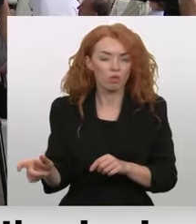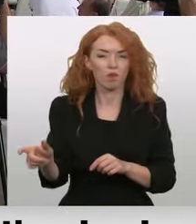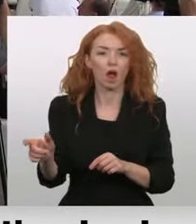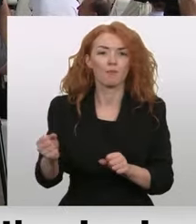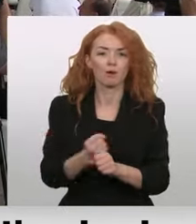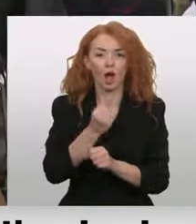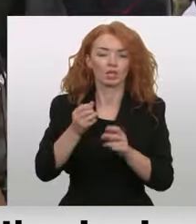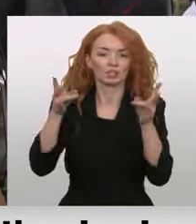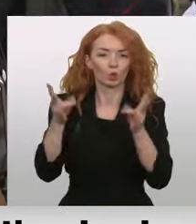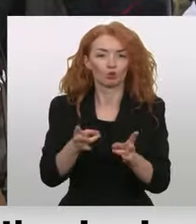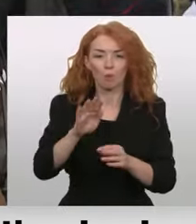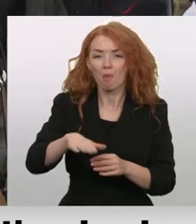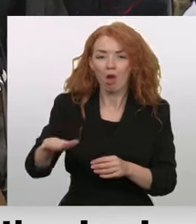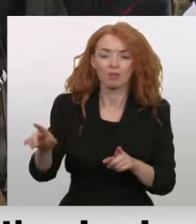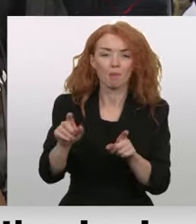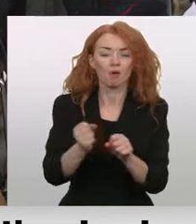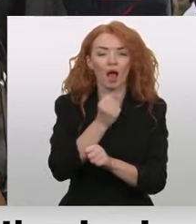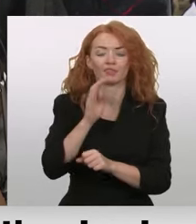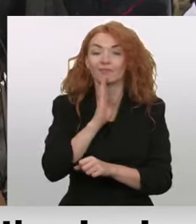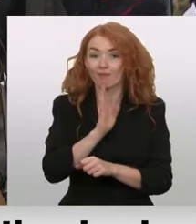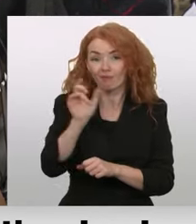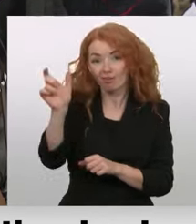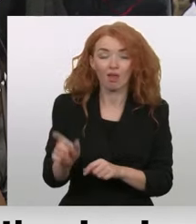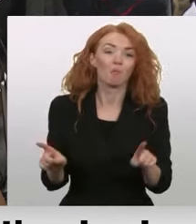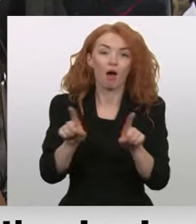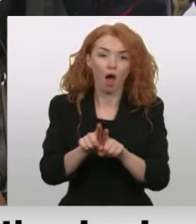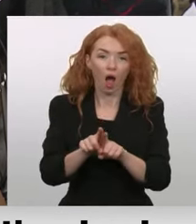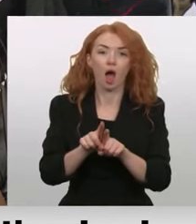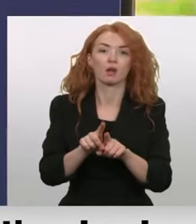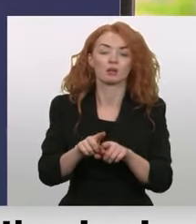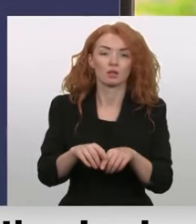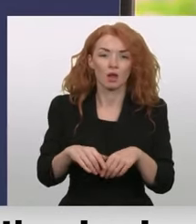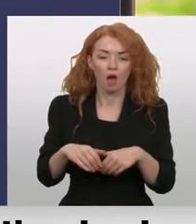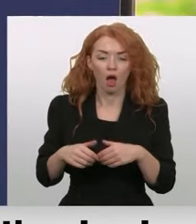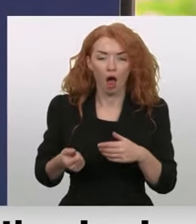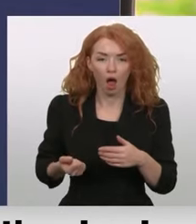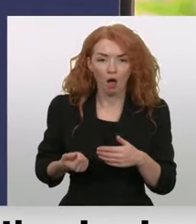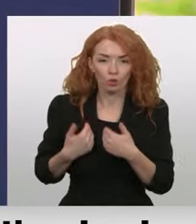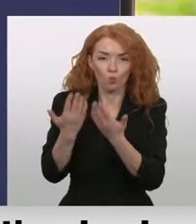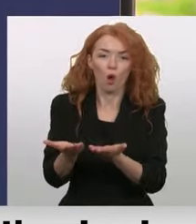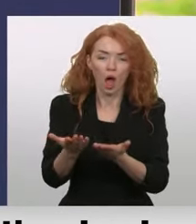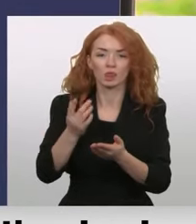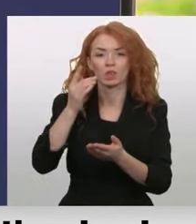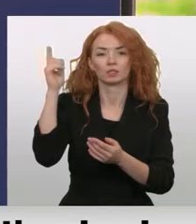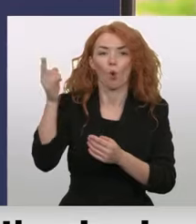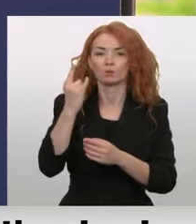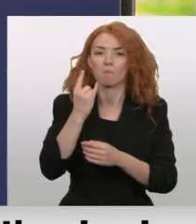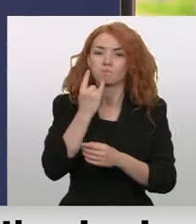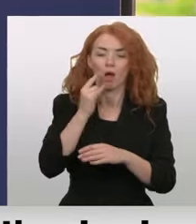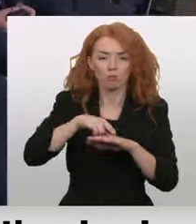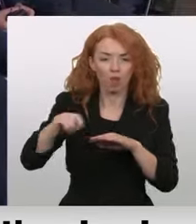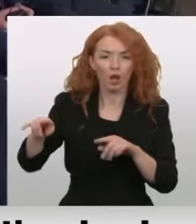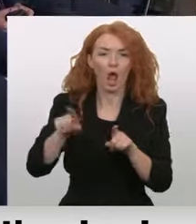karā cietušajiem bērniem, gan sievietēm, gan arī apgādā mājas ar saules paneļiem un ved